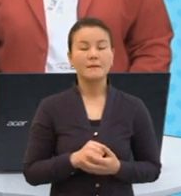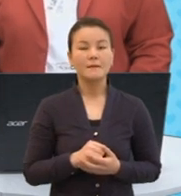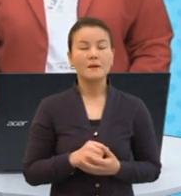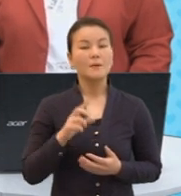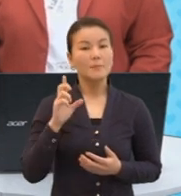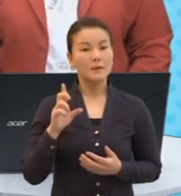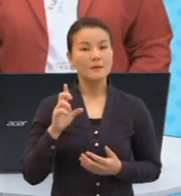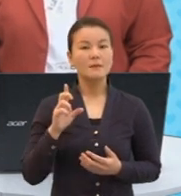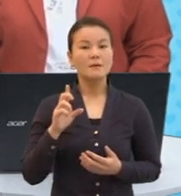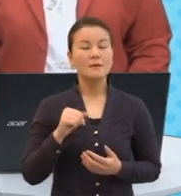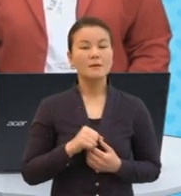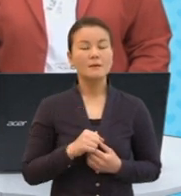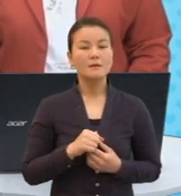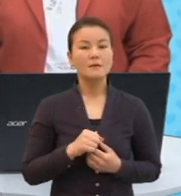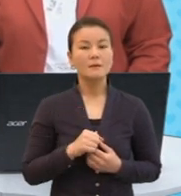Б,